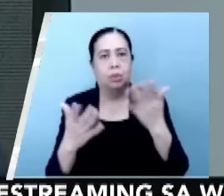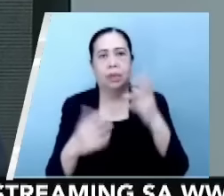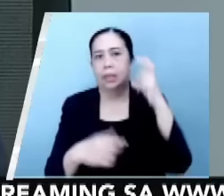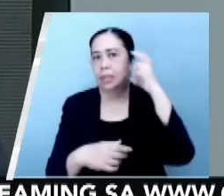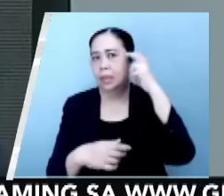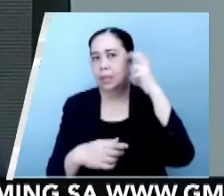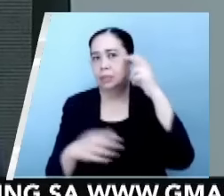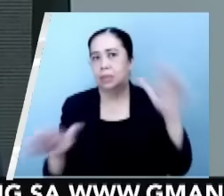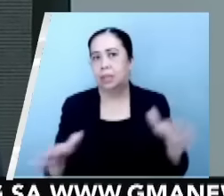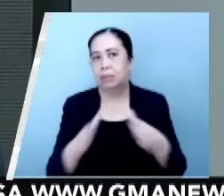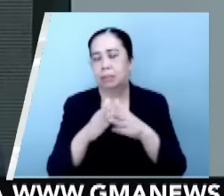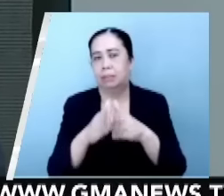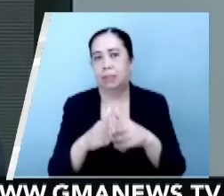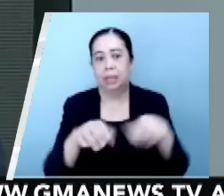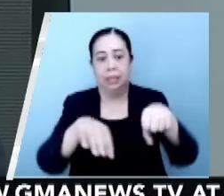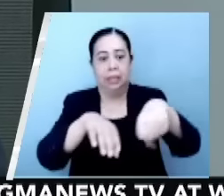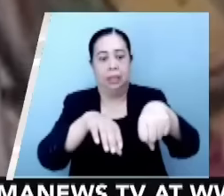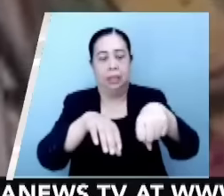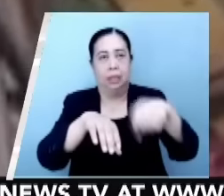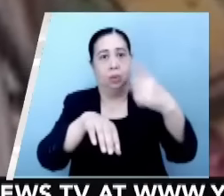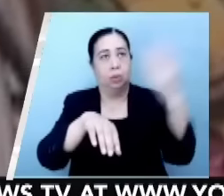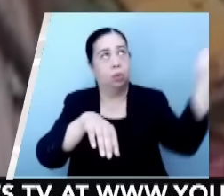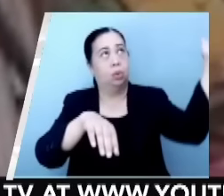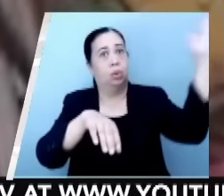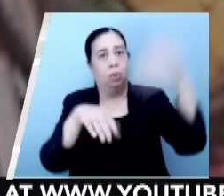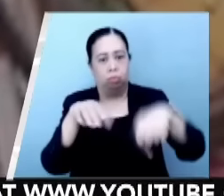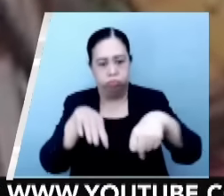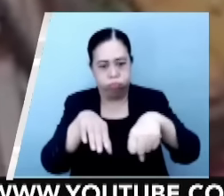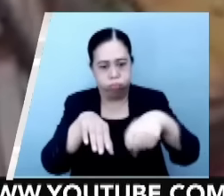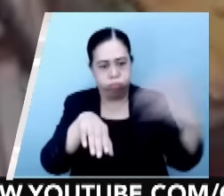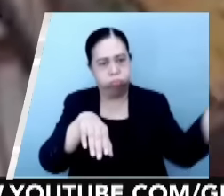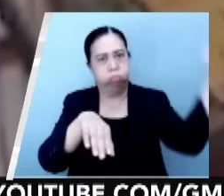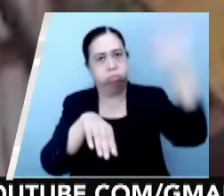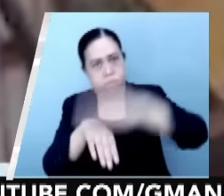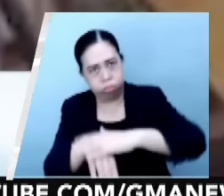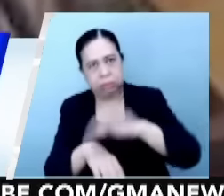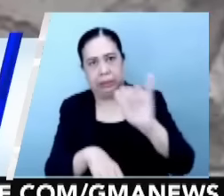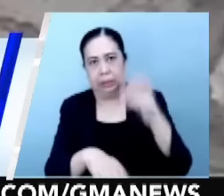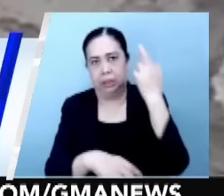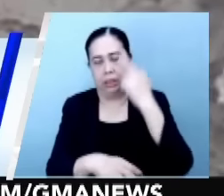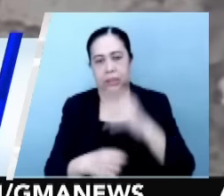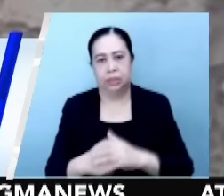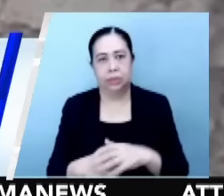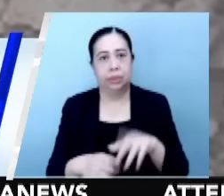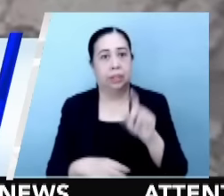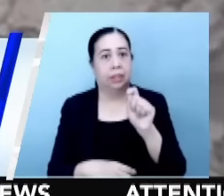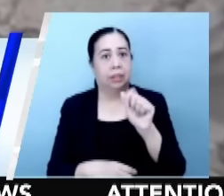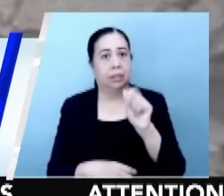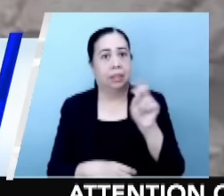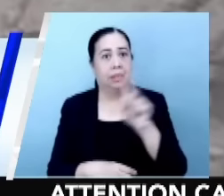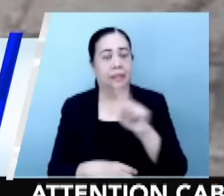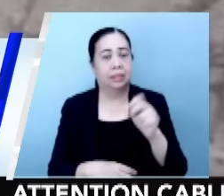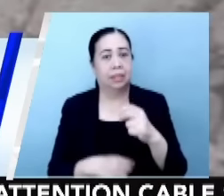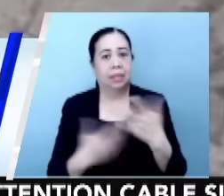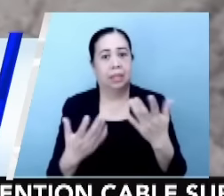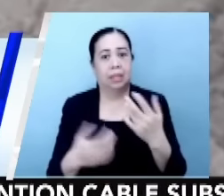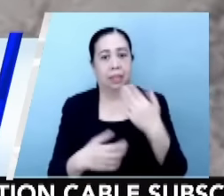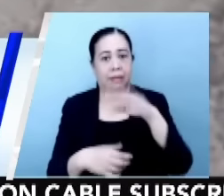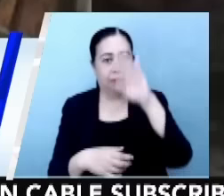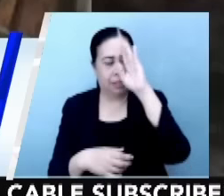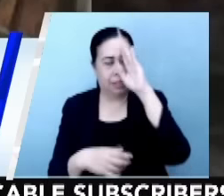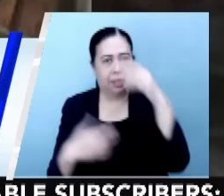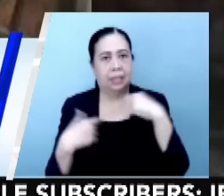isang tricycle, nabagsakan sila ng puno. Sa Tanzac, Cavite naman, nawasak ang ilang bahay malapit sa dagat sa barangay Amaya 5 at